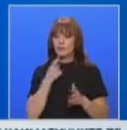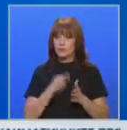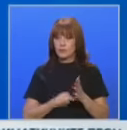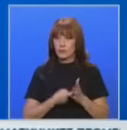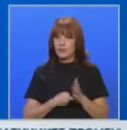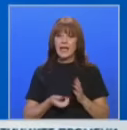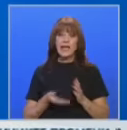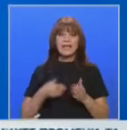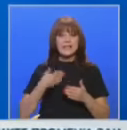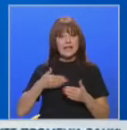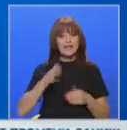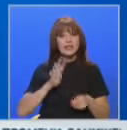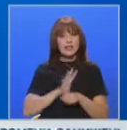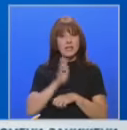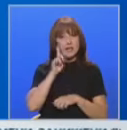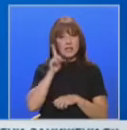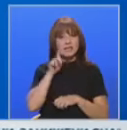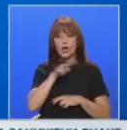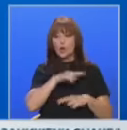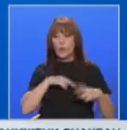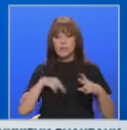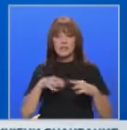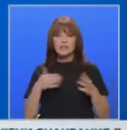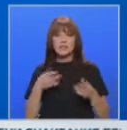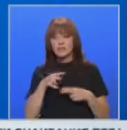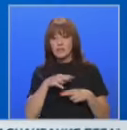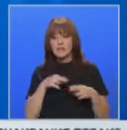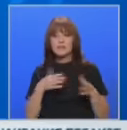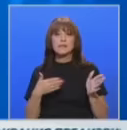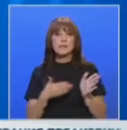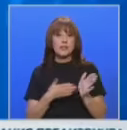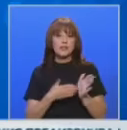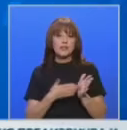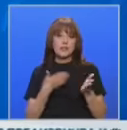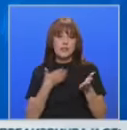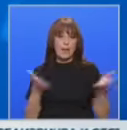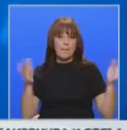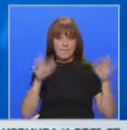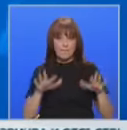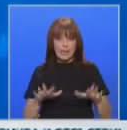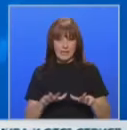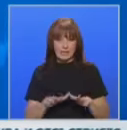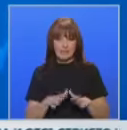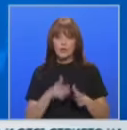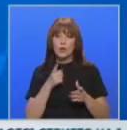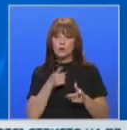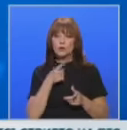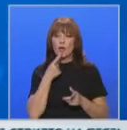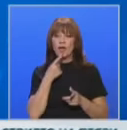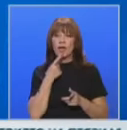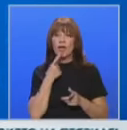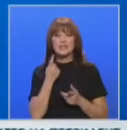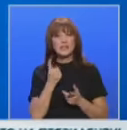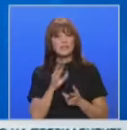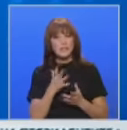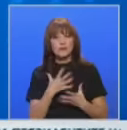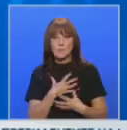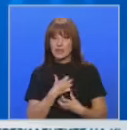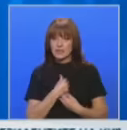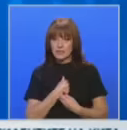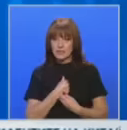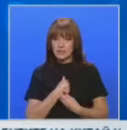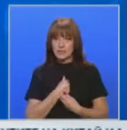следващите 14 дни комисия ще търси причините за водното бедствие. Пред депутатите той съобщи и нещо притеснително.